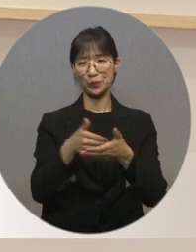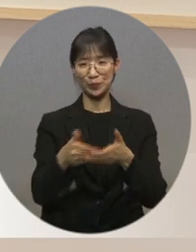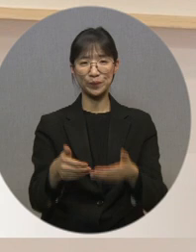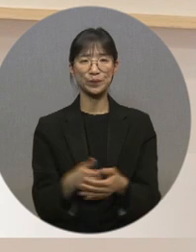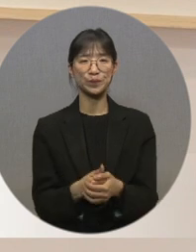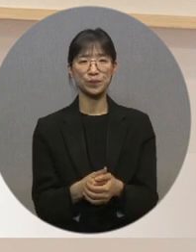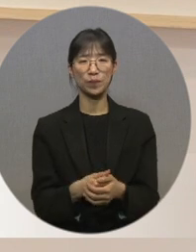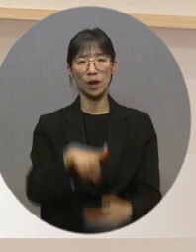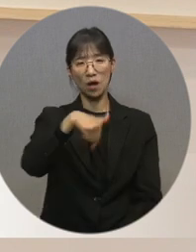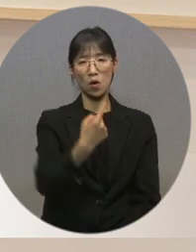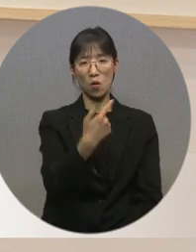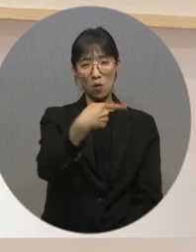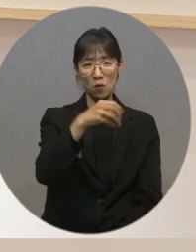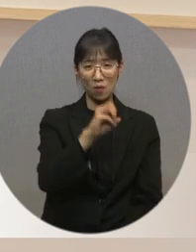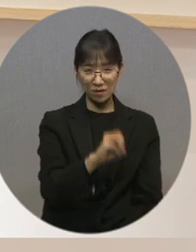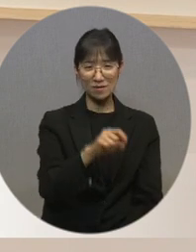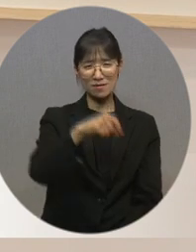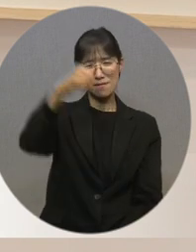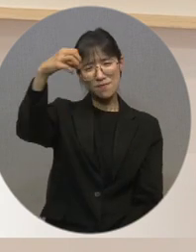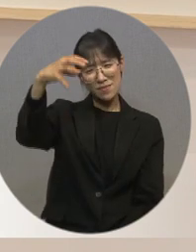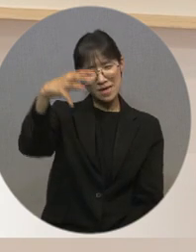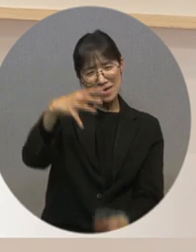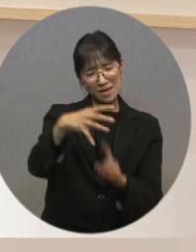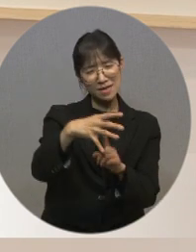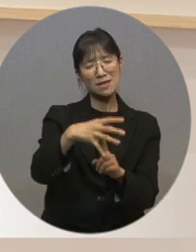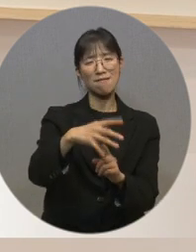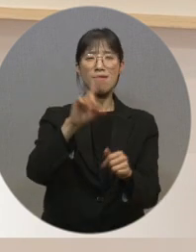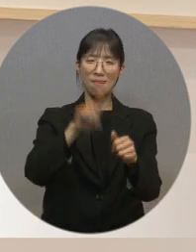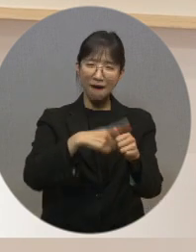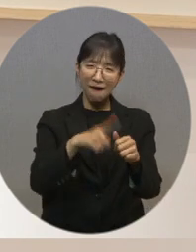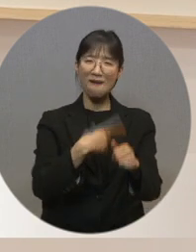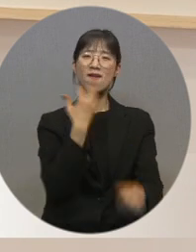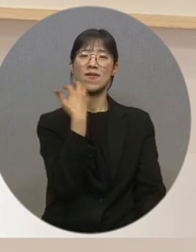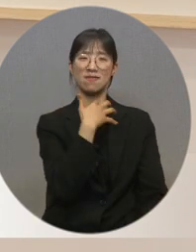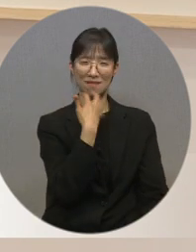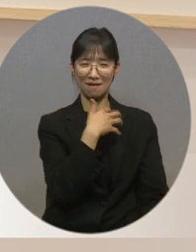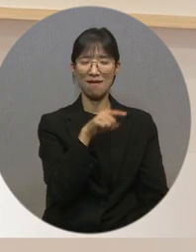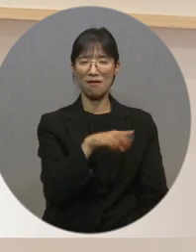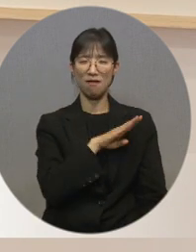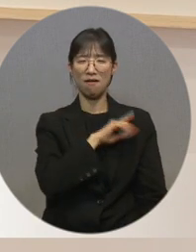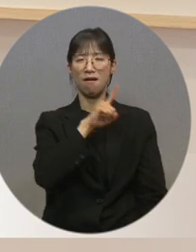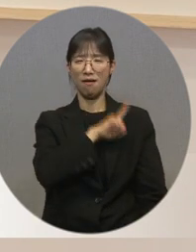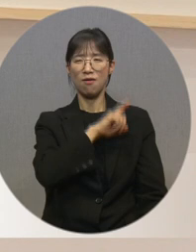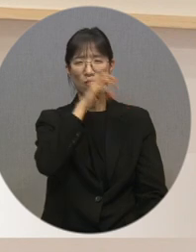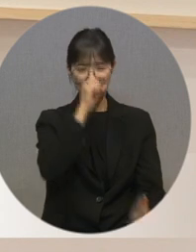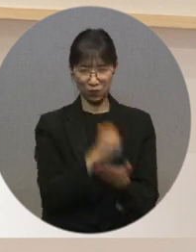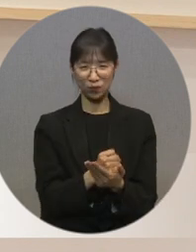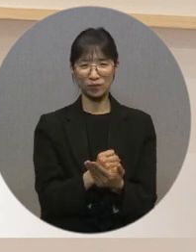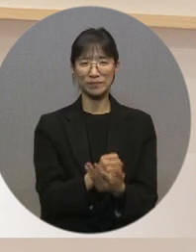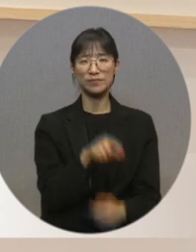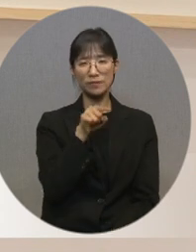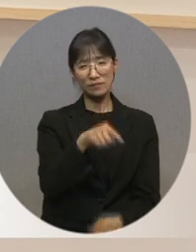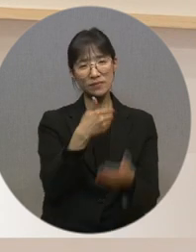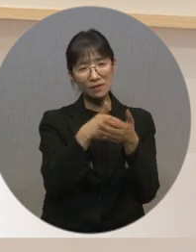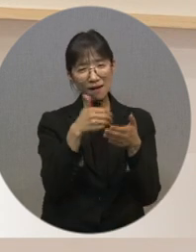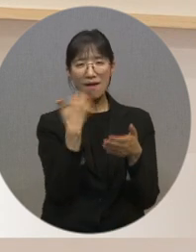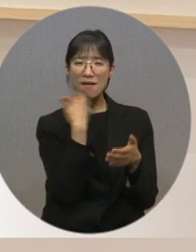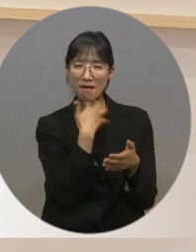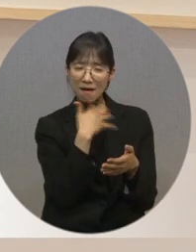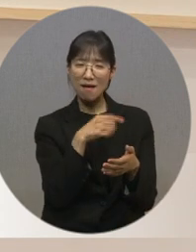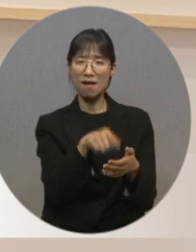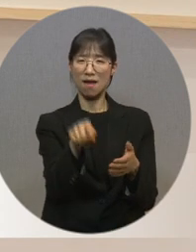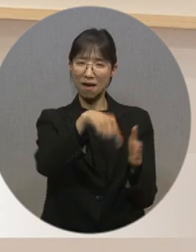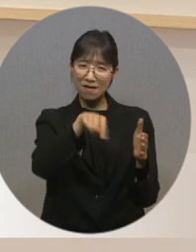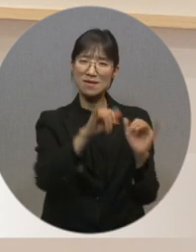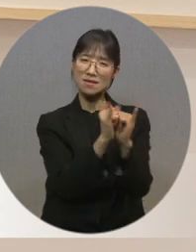그림들입니다. 고흥에 내려오는 그 빛이 만들어낸 자연의 색감, 이것이 가장 좋고요. 그 색감이 이뤄내는 그 속에 있는